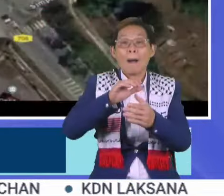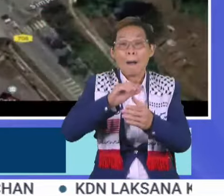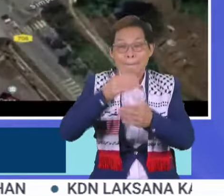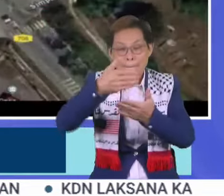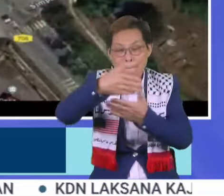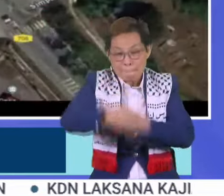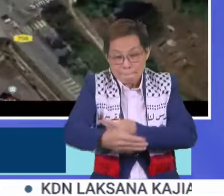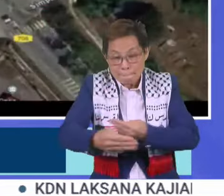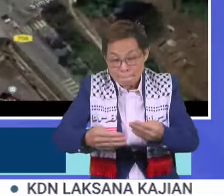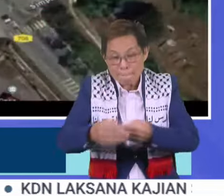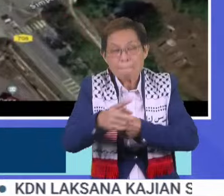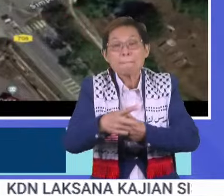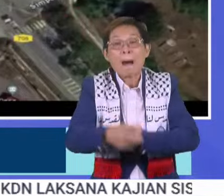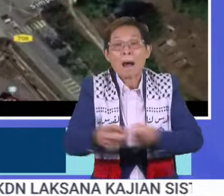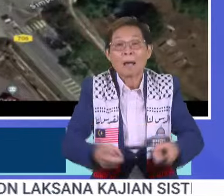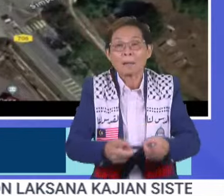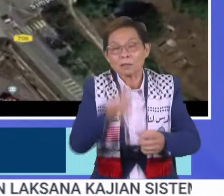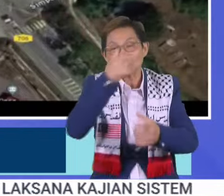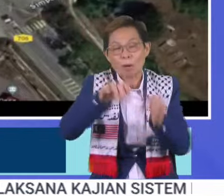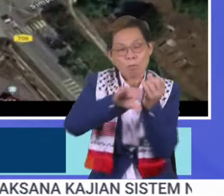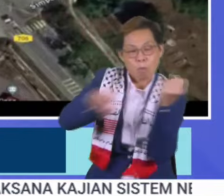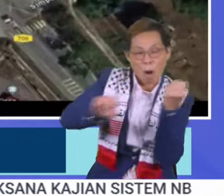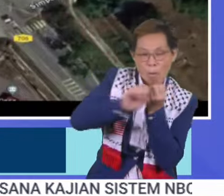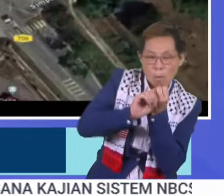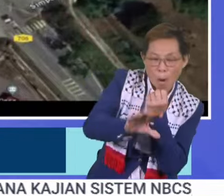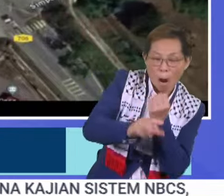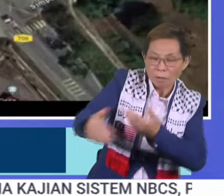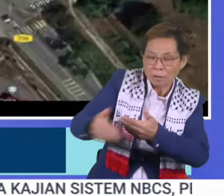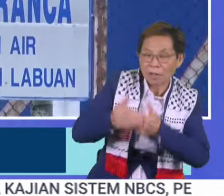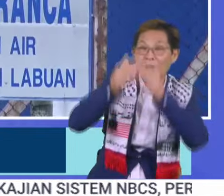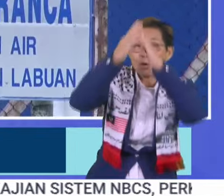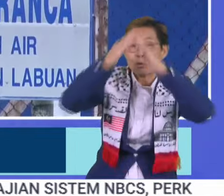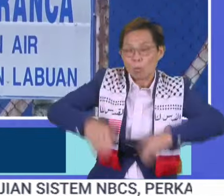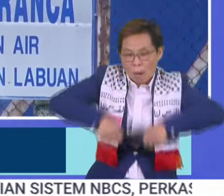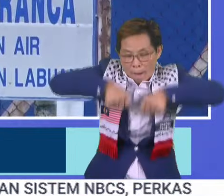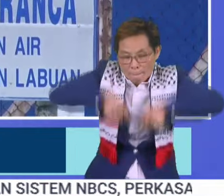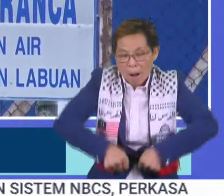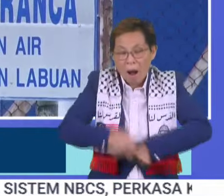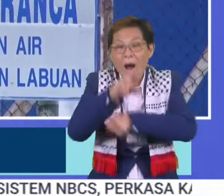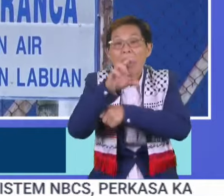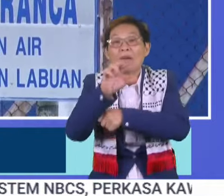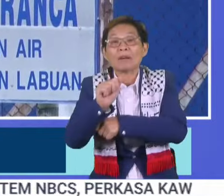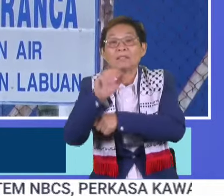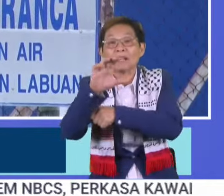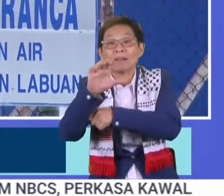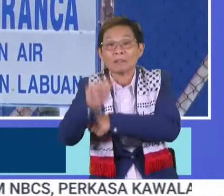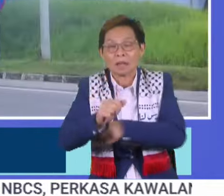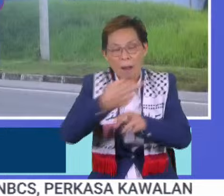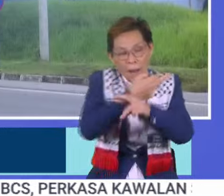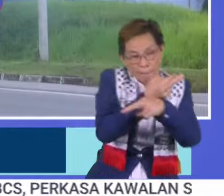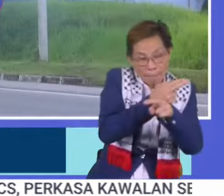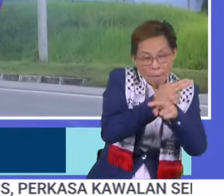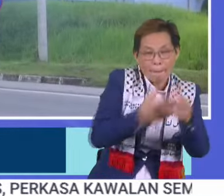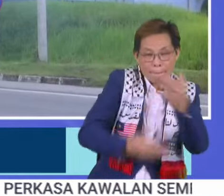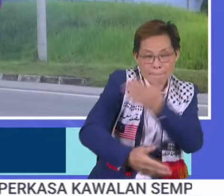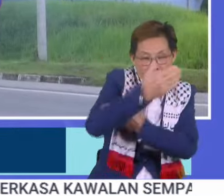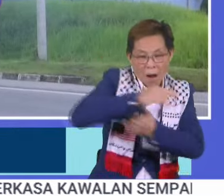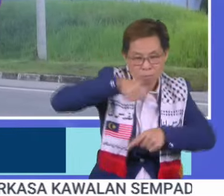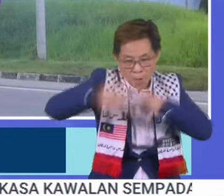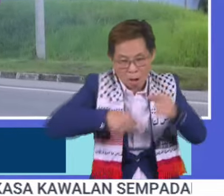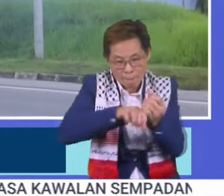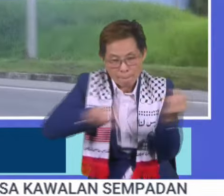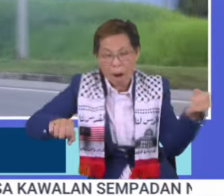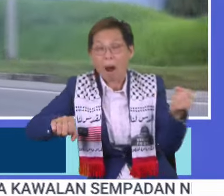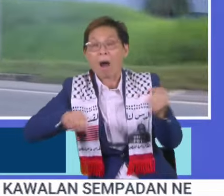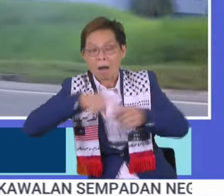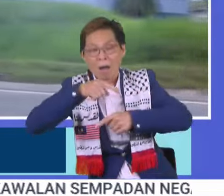ia berpunca akibat paip bocor berdekatan stesen rumah PAM Ranca Ranca. Kerja pembaikan dimulakan pagi tadi dengan menggantikan